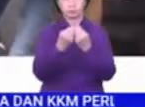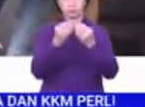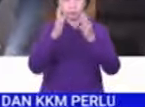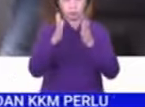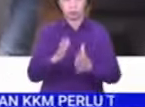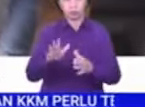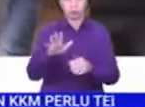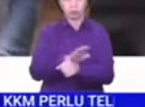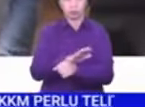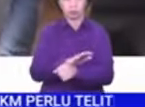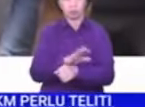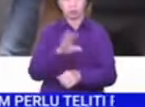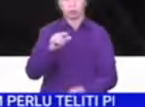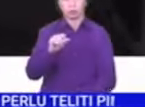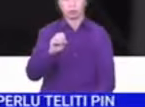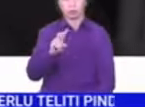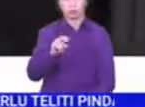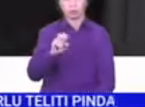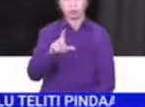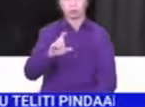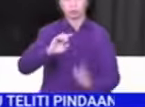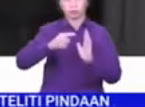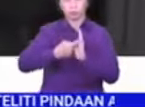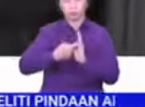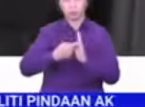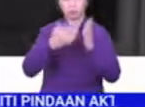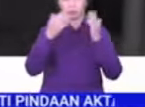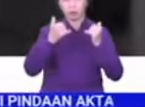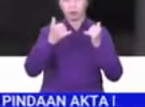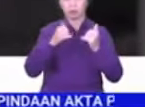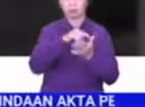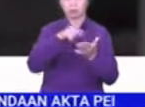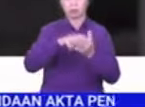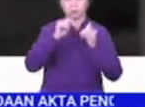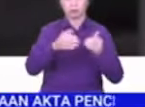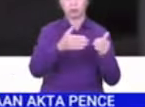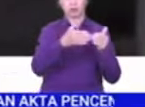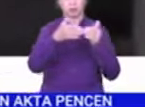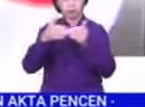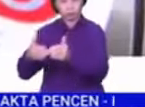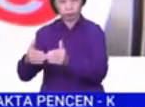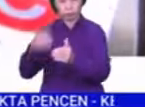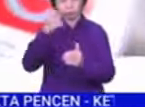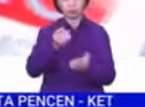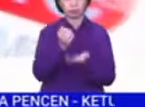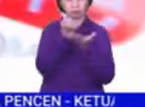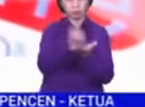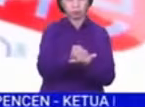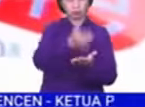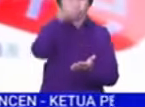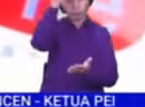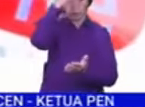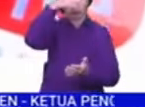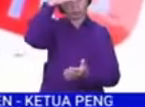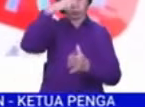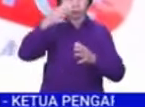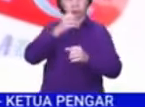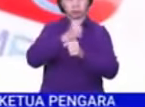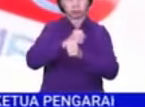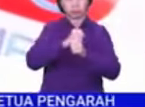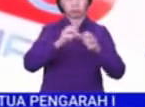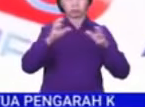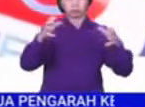penumpang juga meningkat sejak gojek mulai beroprasi pihaknya berharap tren tersebut dapat diteruskan bagi membantu kerajaan Negeri mencapai